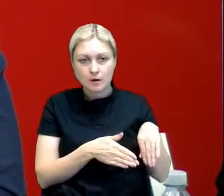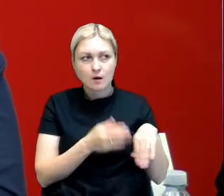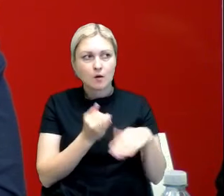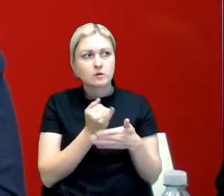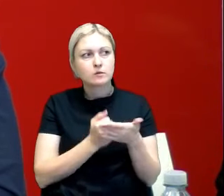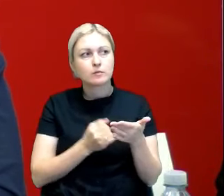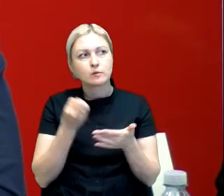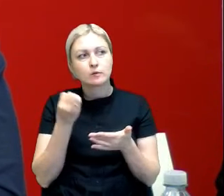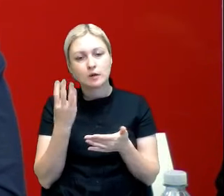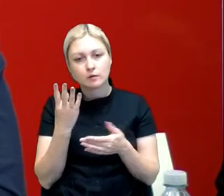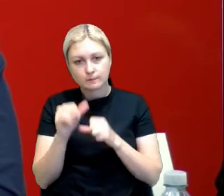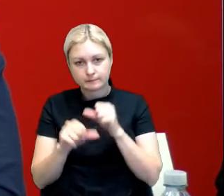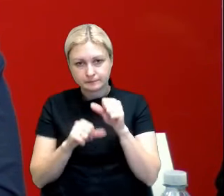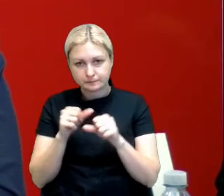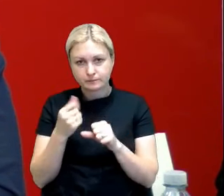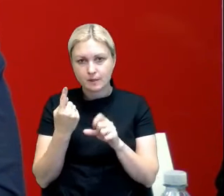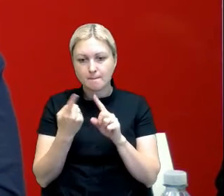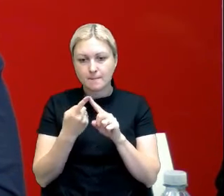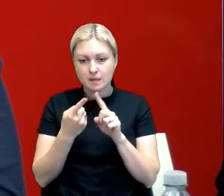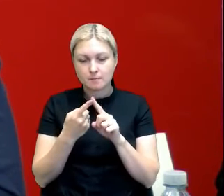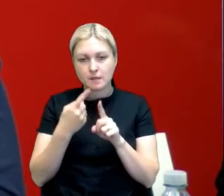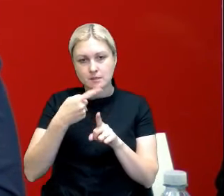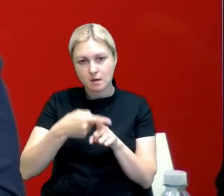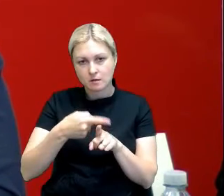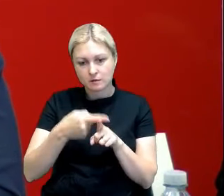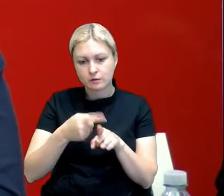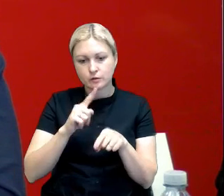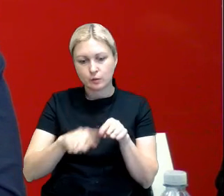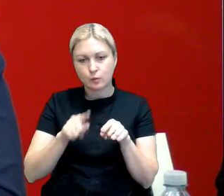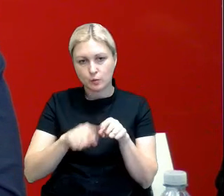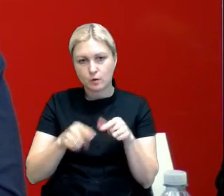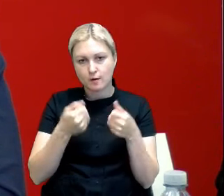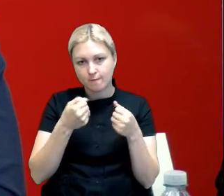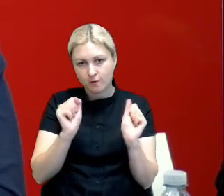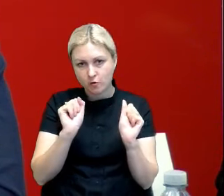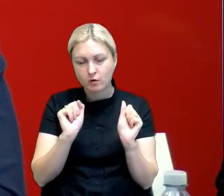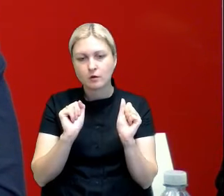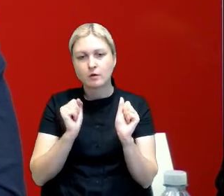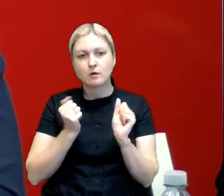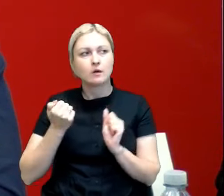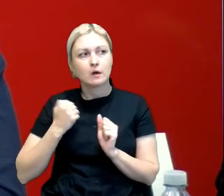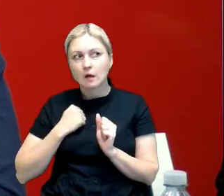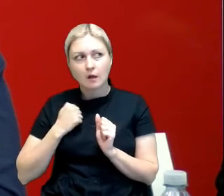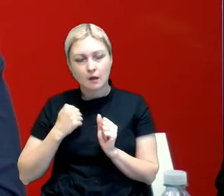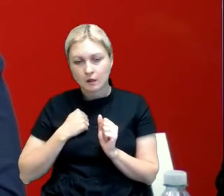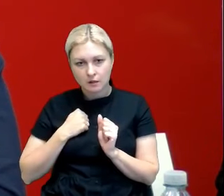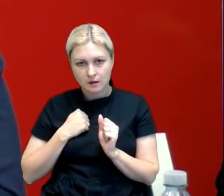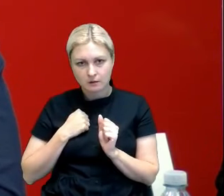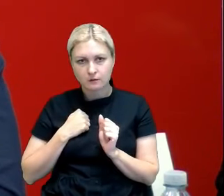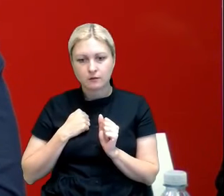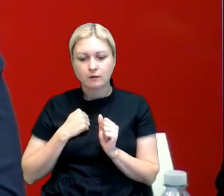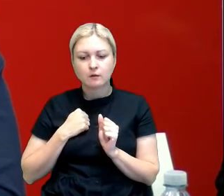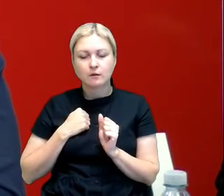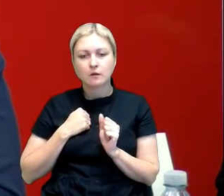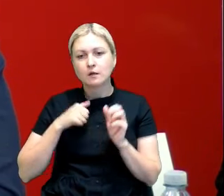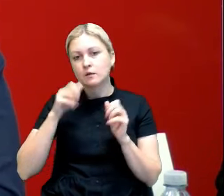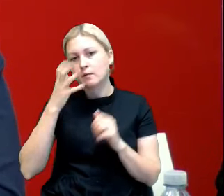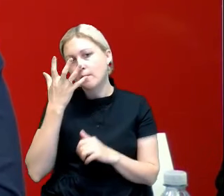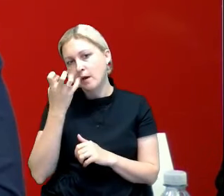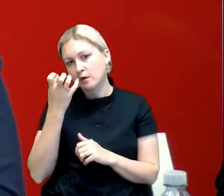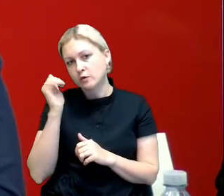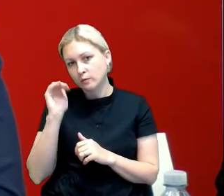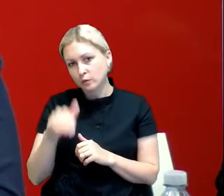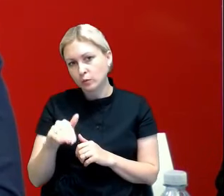tiktai pirma sankryža eina į pabaigą a ir labai gaila kad a dar pusę milijono reikės paimti iš